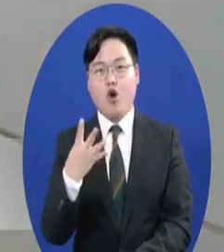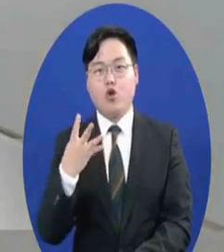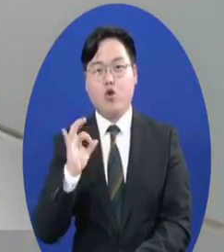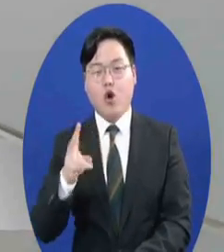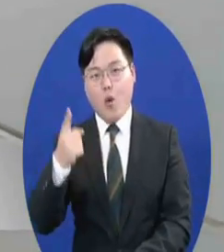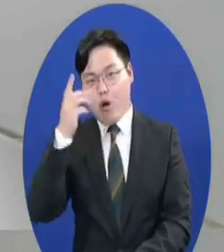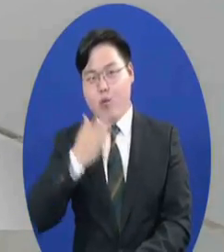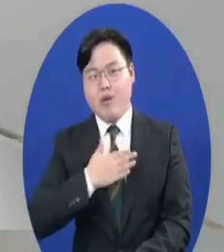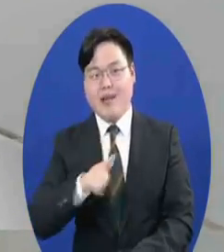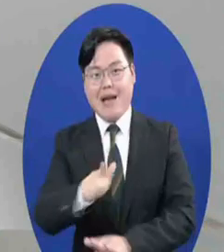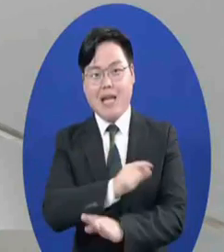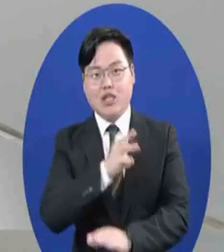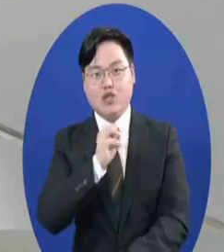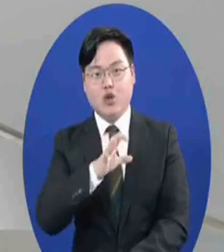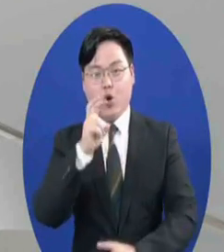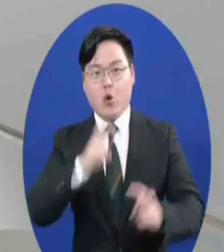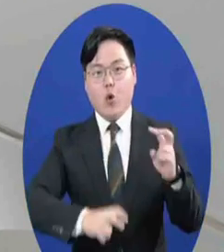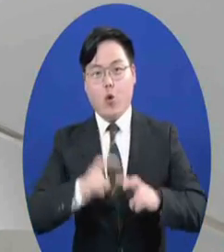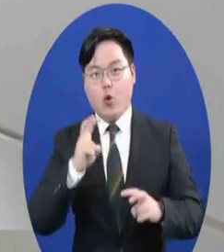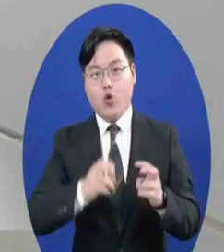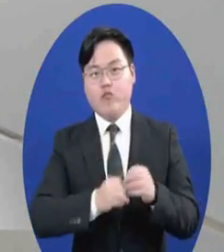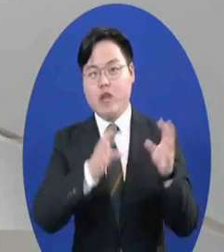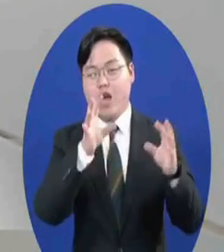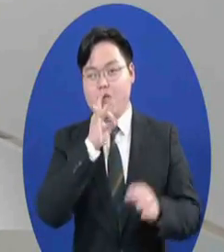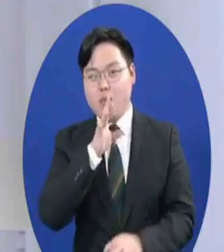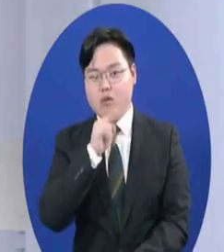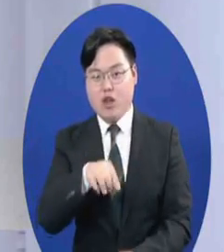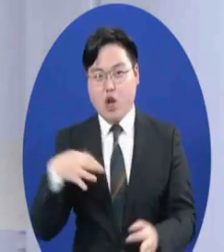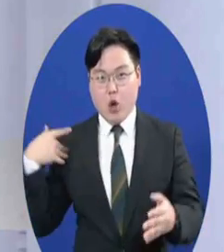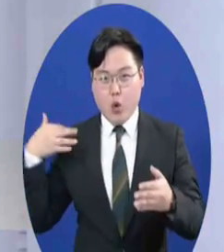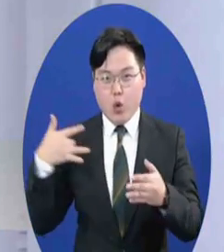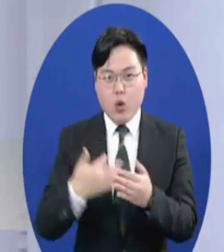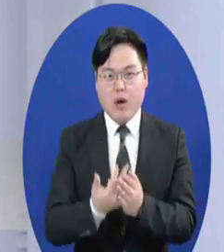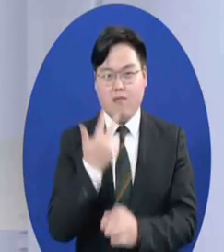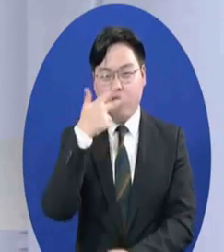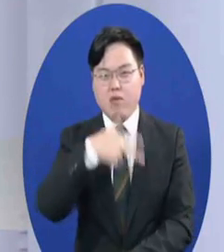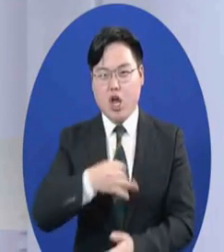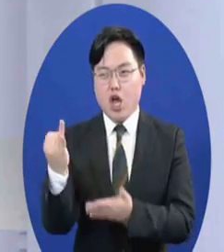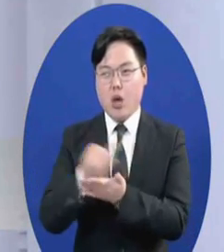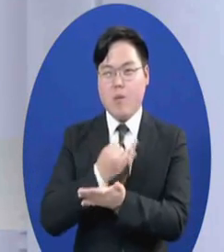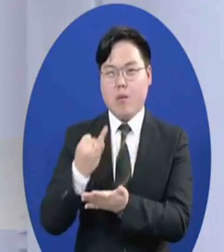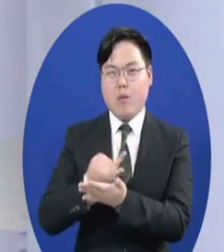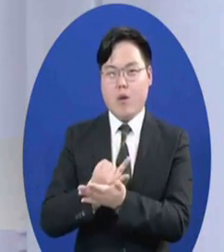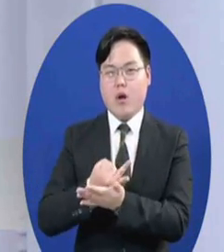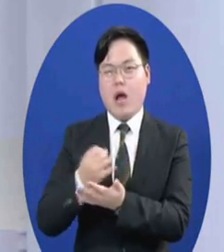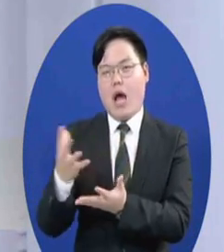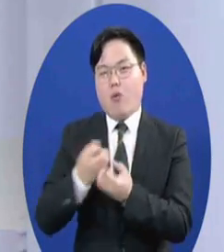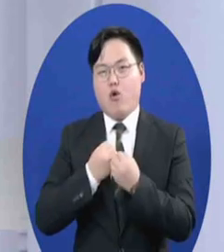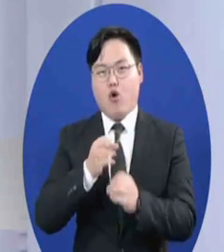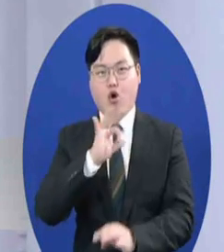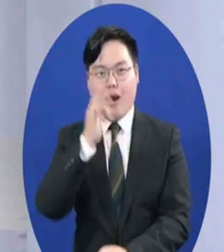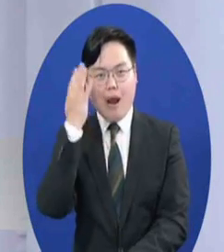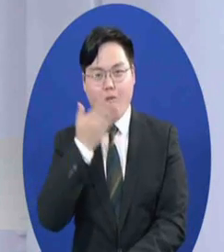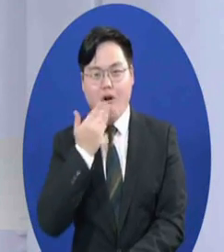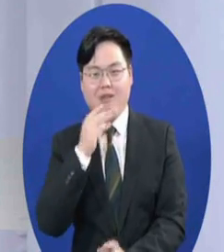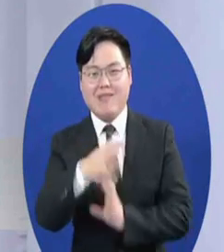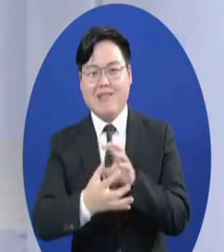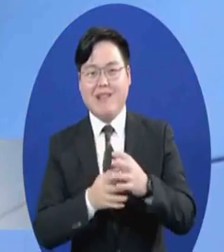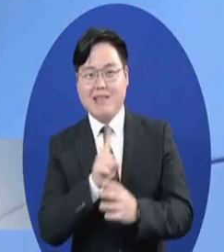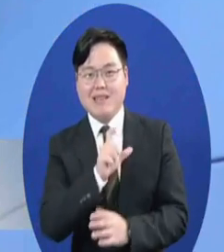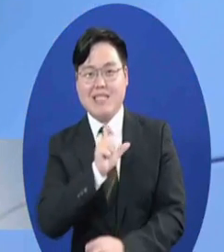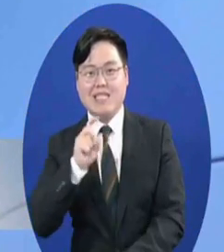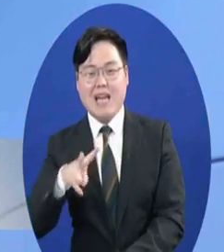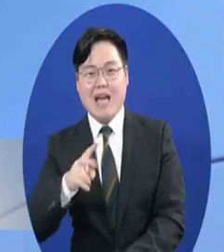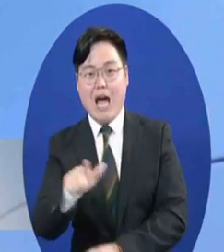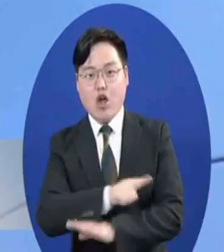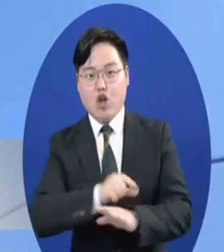төс боловсруулах үйлдвэртэй болно гэж албаныхан тооцож байна. Тэр хүртэл шатхууны импорт гаднаас хараат хэвэрнэ. Дэлхийн зах зээл дээр газрын